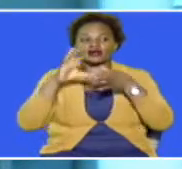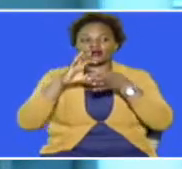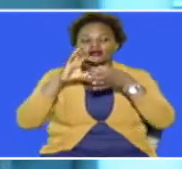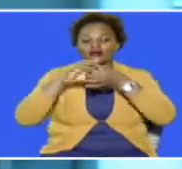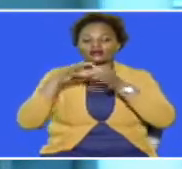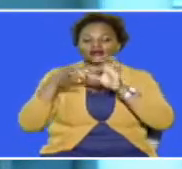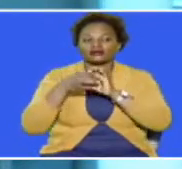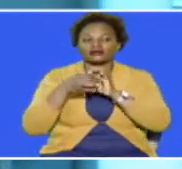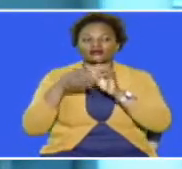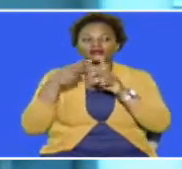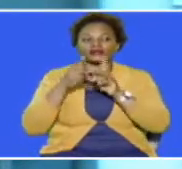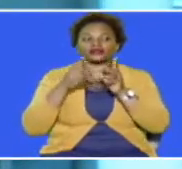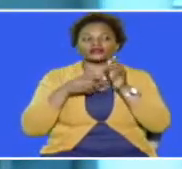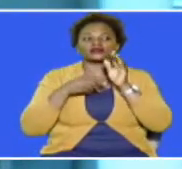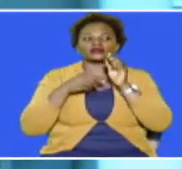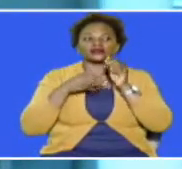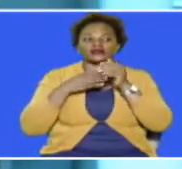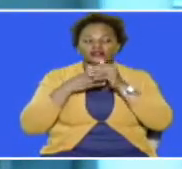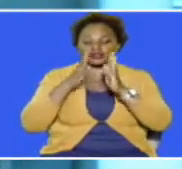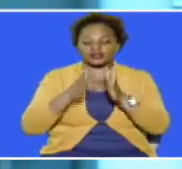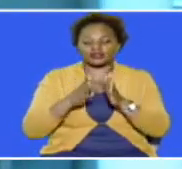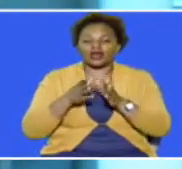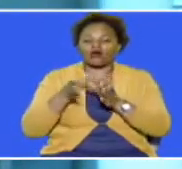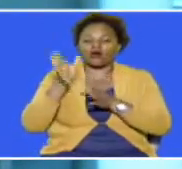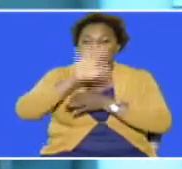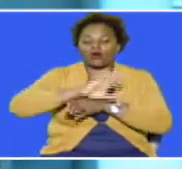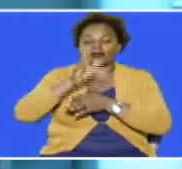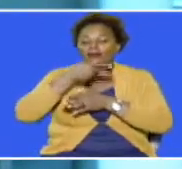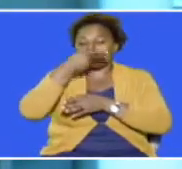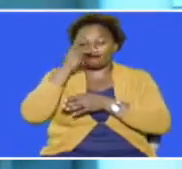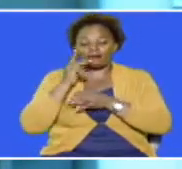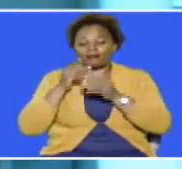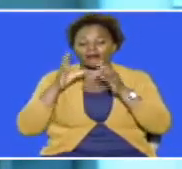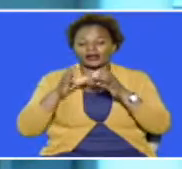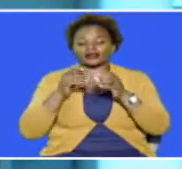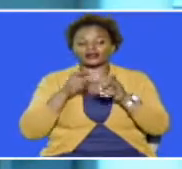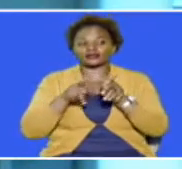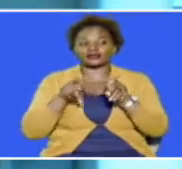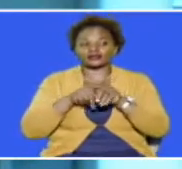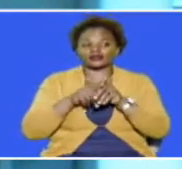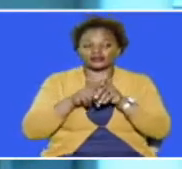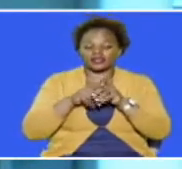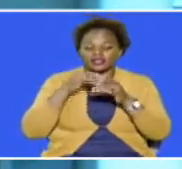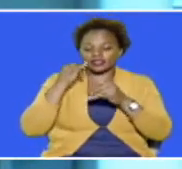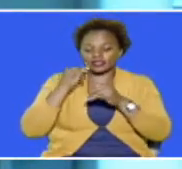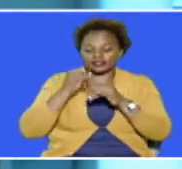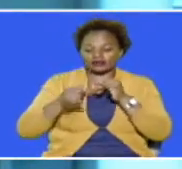Alliance. Na mtazamaji, kiongozi wa chama cha Wiper Kalonzo Musyoka anasemekana kuwa katika kipindi cha lala salama kufanya maamuzi ya